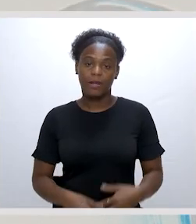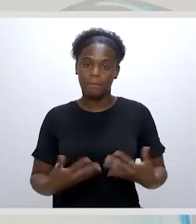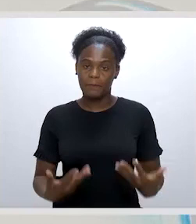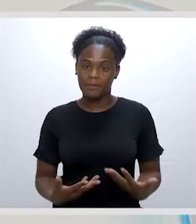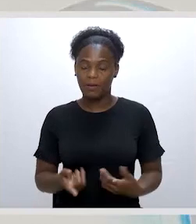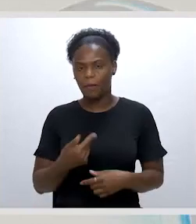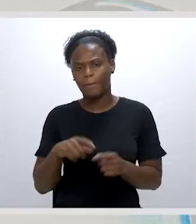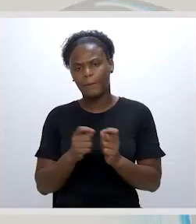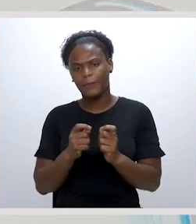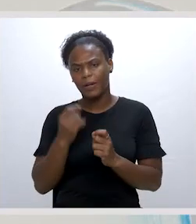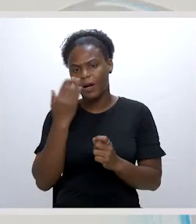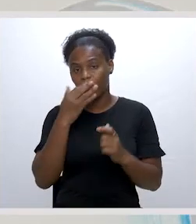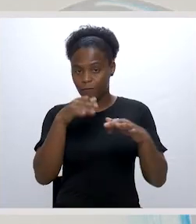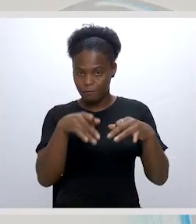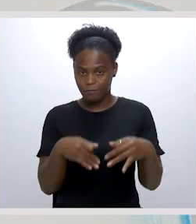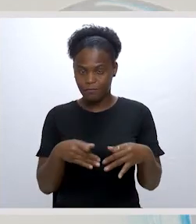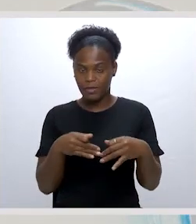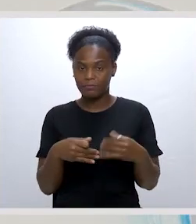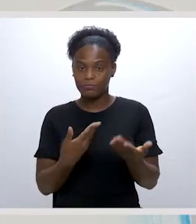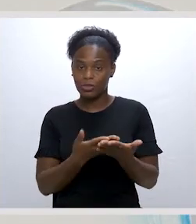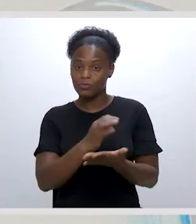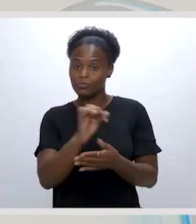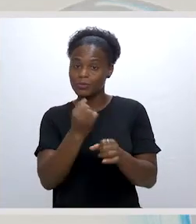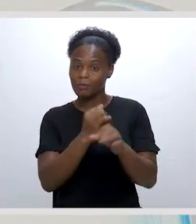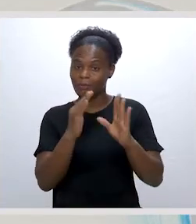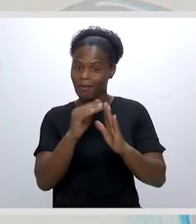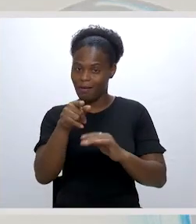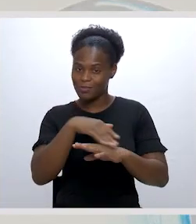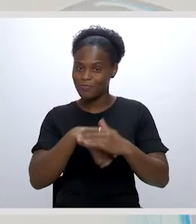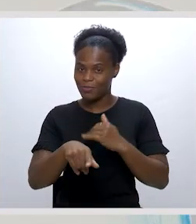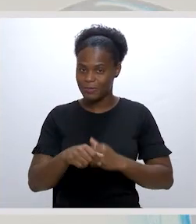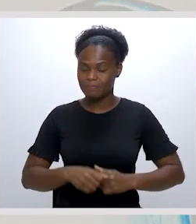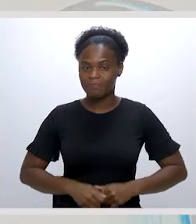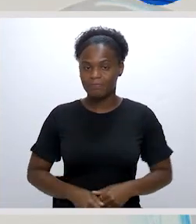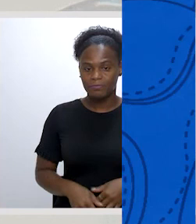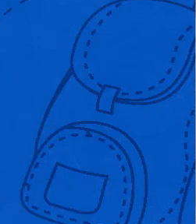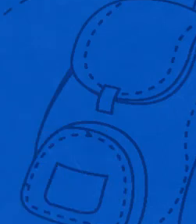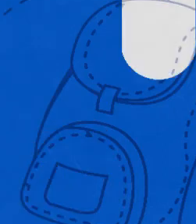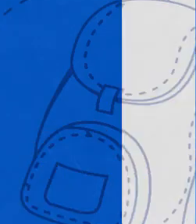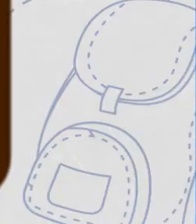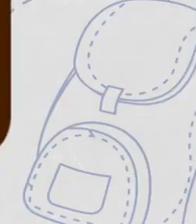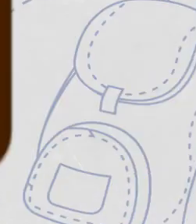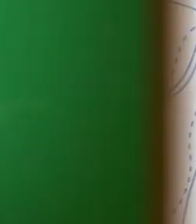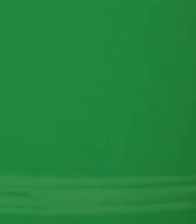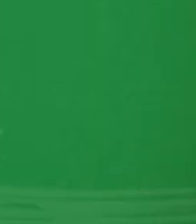Alors, on est presque à la fin de notre cours. Je vous laisse un devoir à faire à la maison.